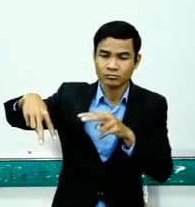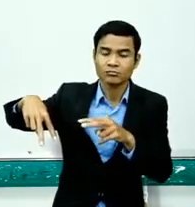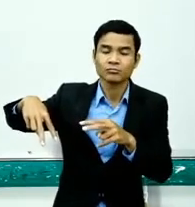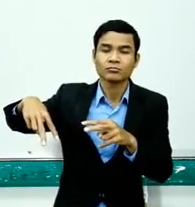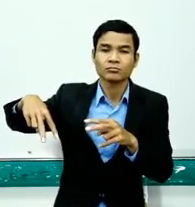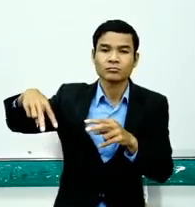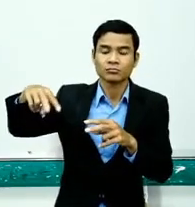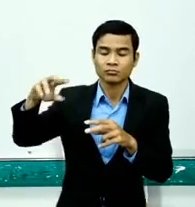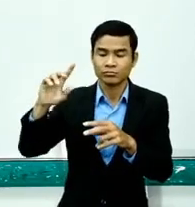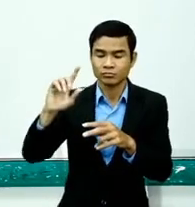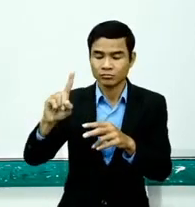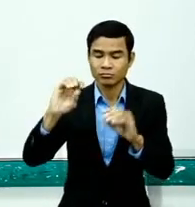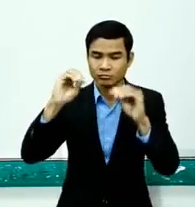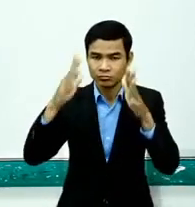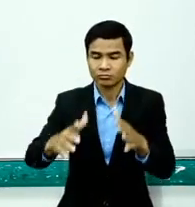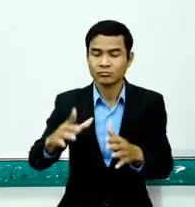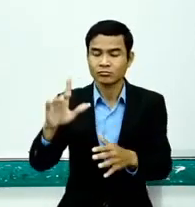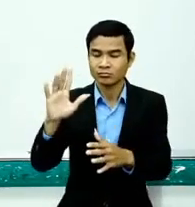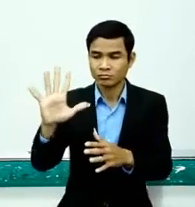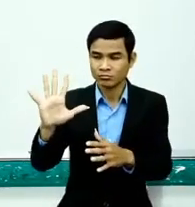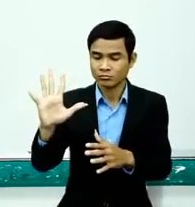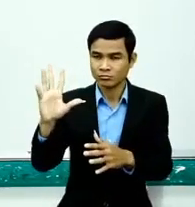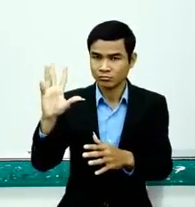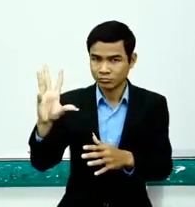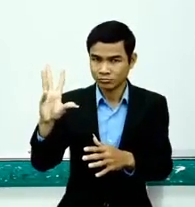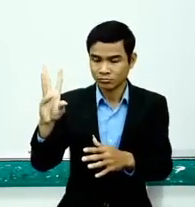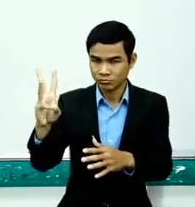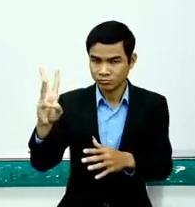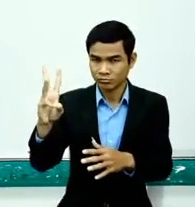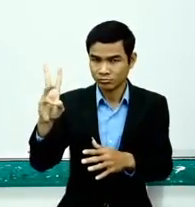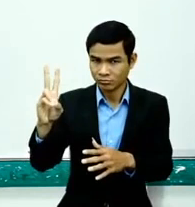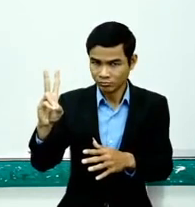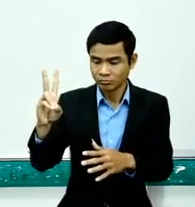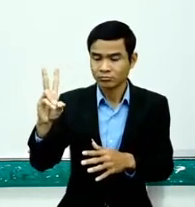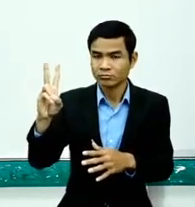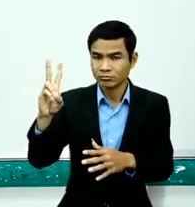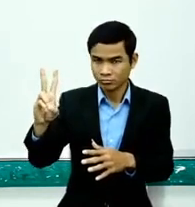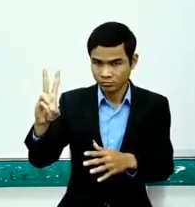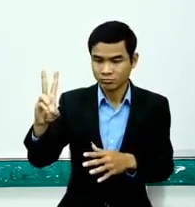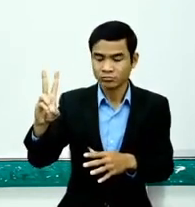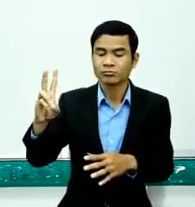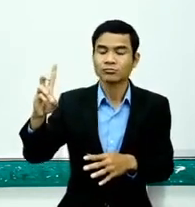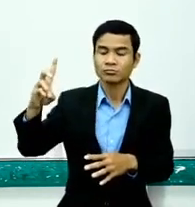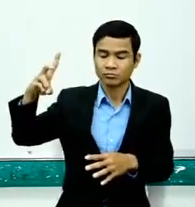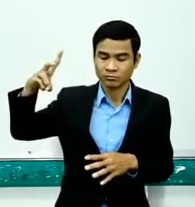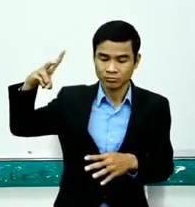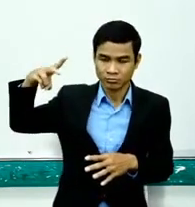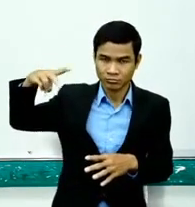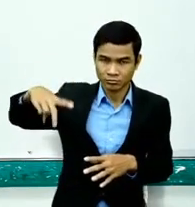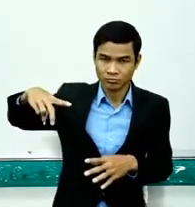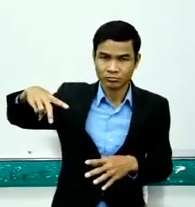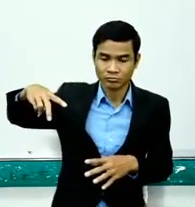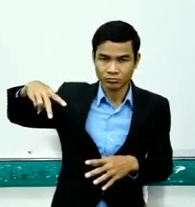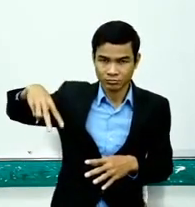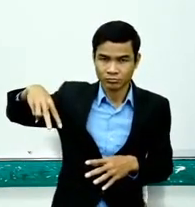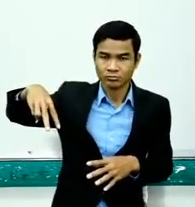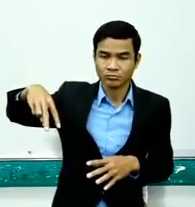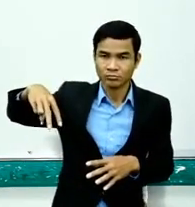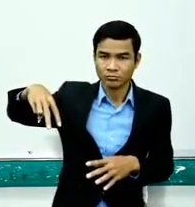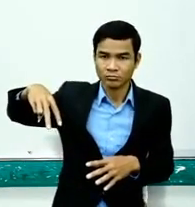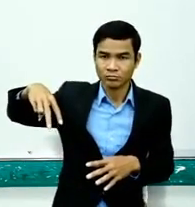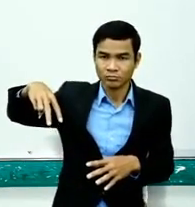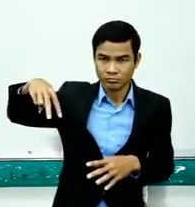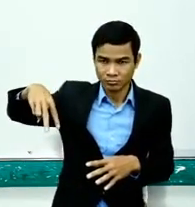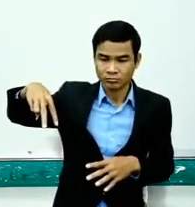ក្ដាប់ដៃចាគឺកូនដៃដៃនាងនិងមេដៃគឺក្ដាប់គឺយើងចង្អុលដៃហើយនឹងចាដៃកណ្ដាលគឺ